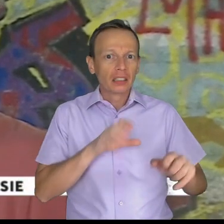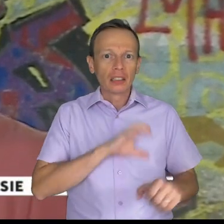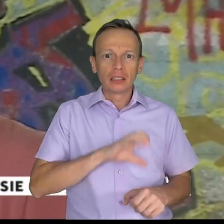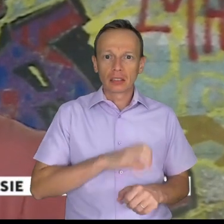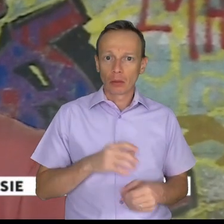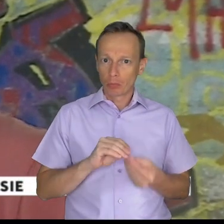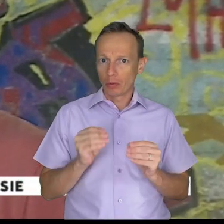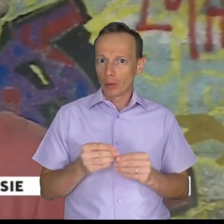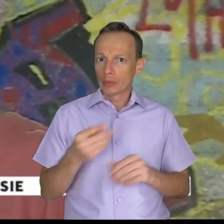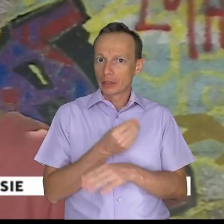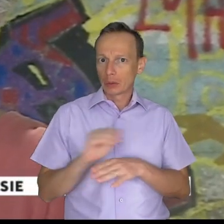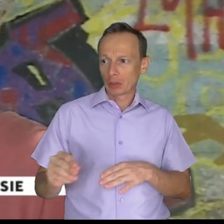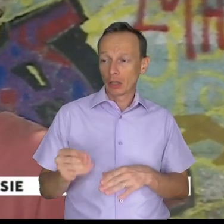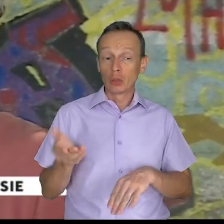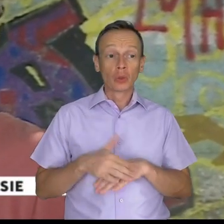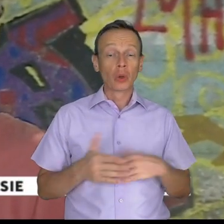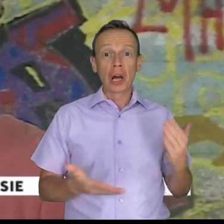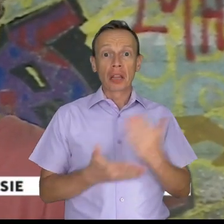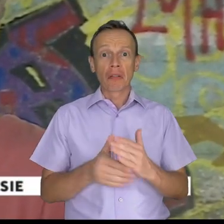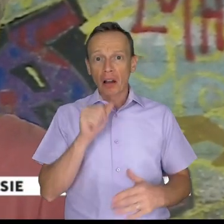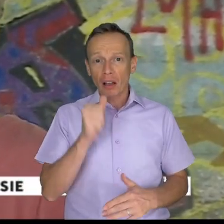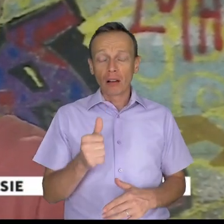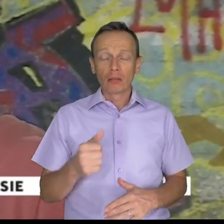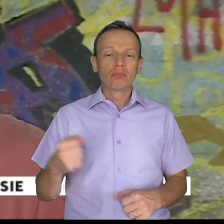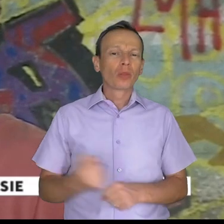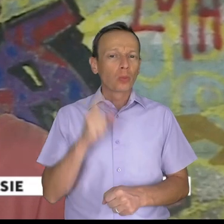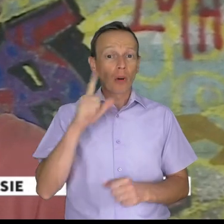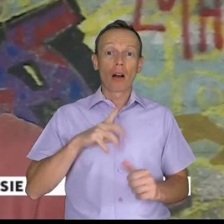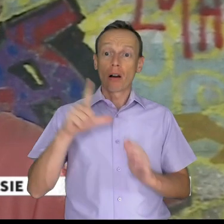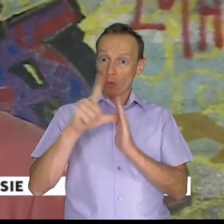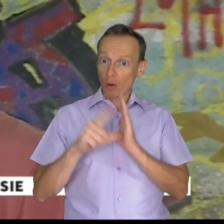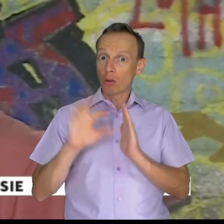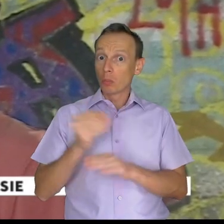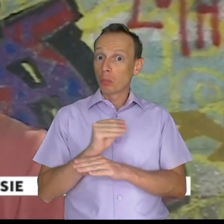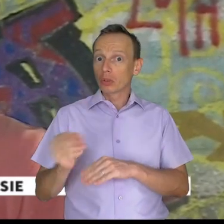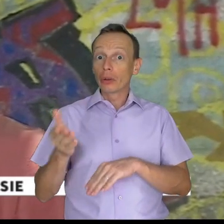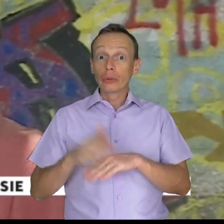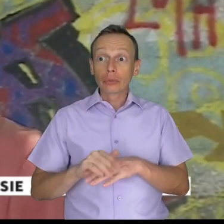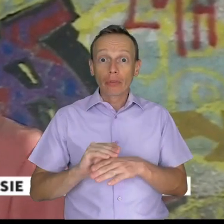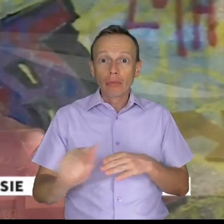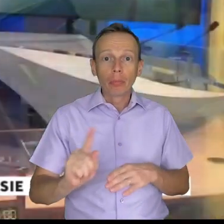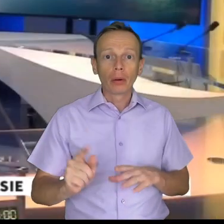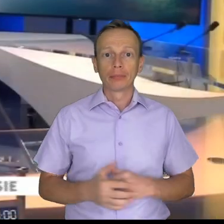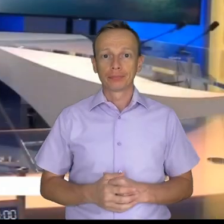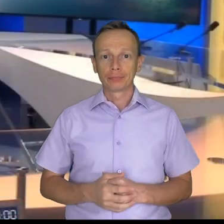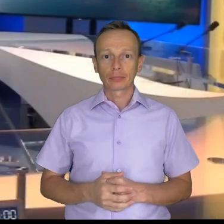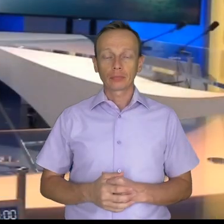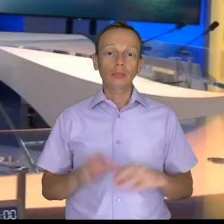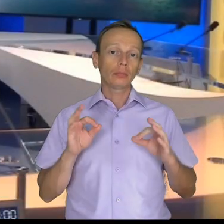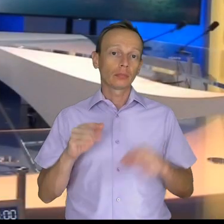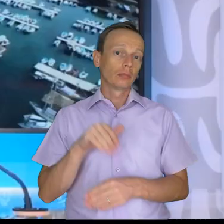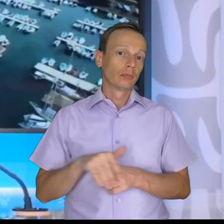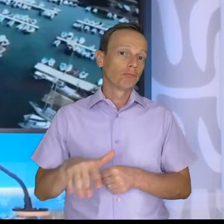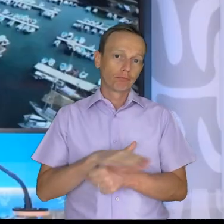et rien n'a été fait. C'est ça que je trouve regrettable, parce qu'en fait, nous avons des lois, mais les lois ne sont pas appliquées. Un